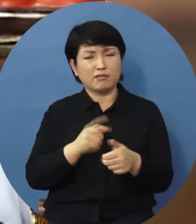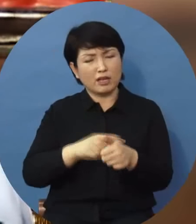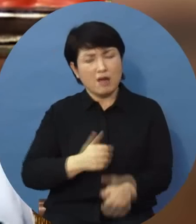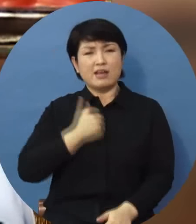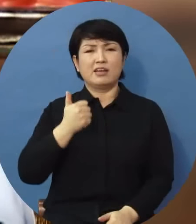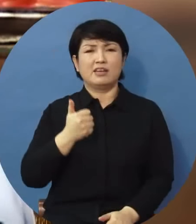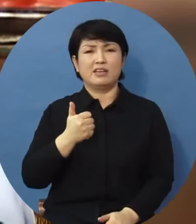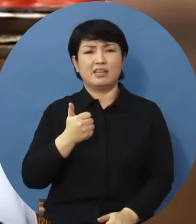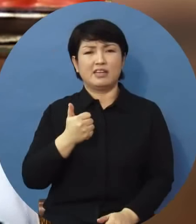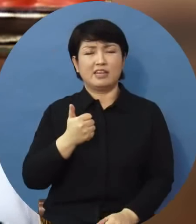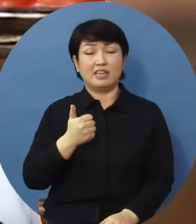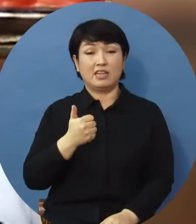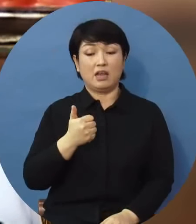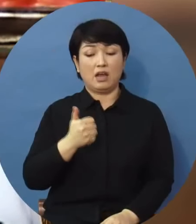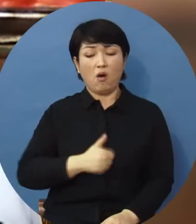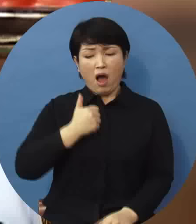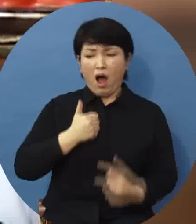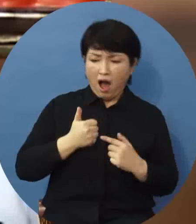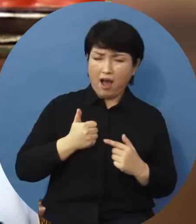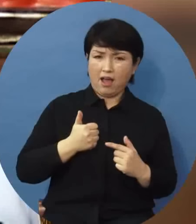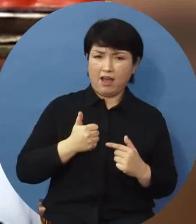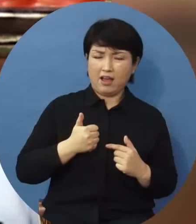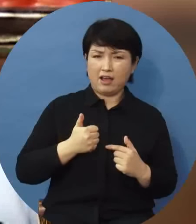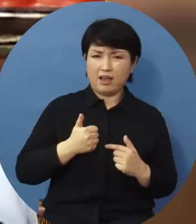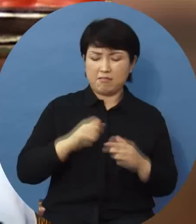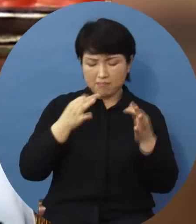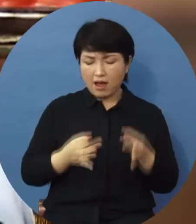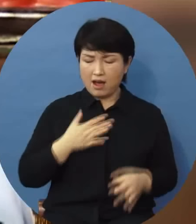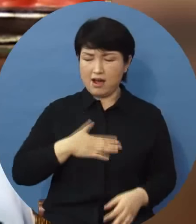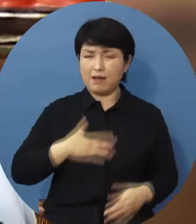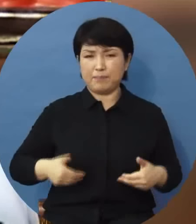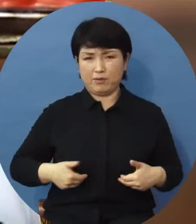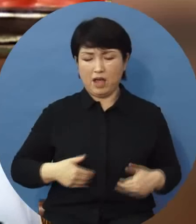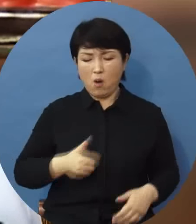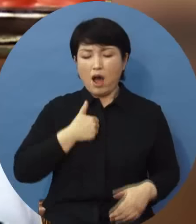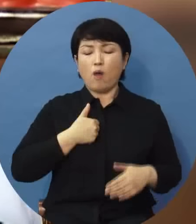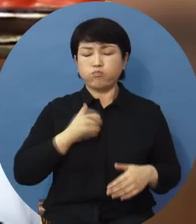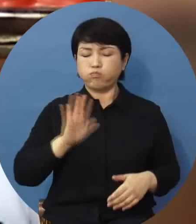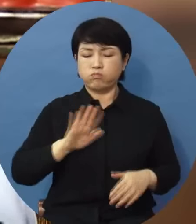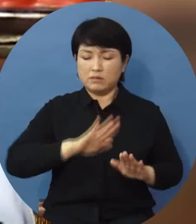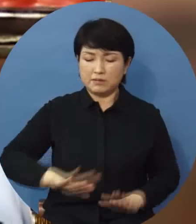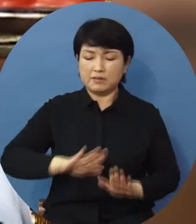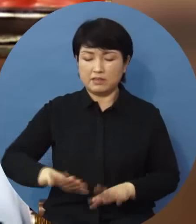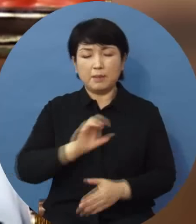화가 일어난단 말이에요. 그럴 때 금방 알아차려야 되는 거예요. 그래서 금방 놓아버려야